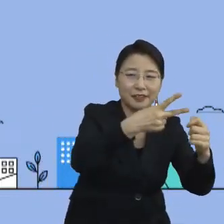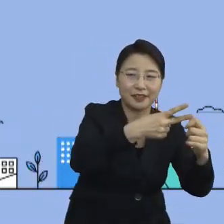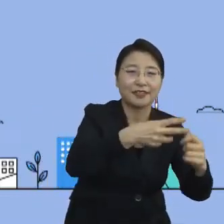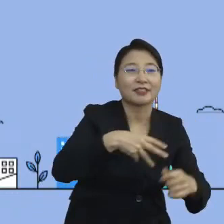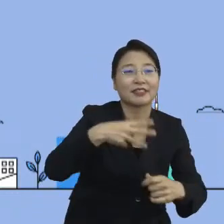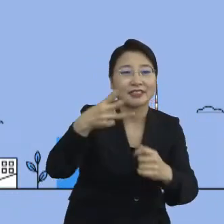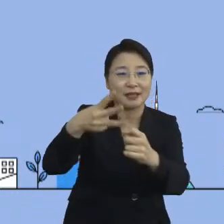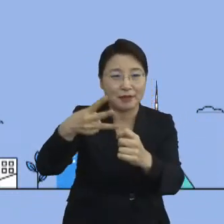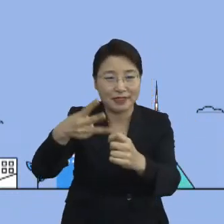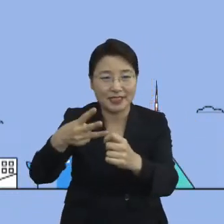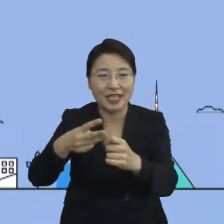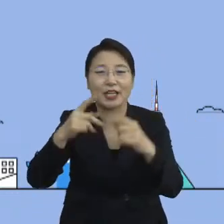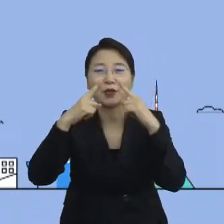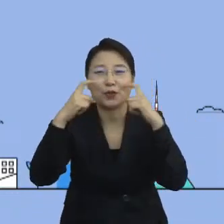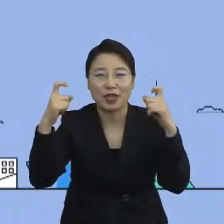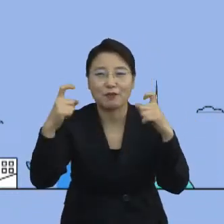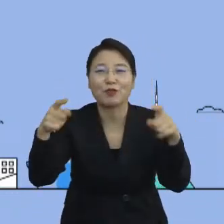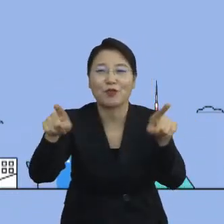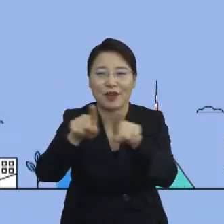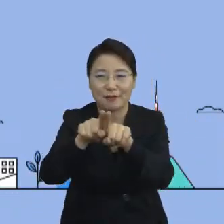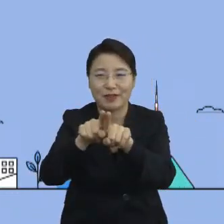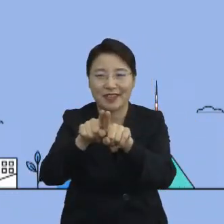언급이 들어있습니다.